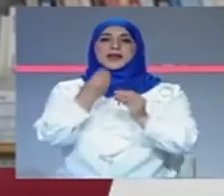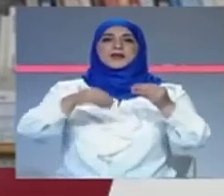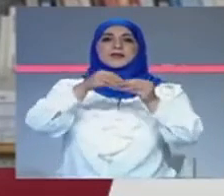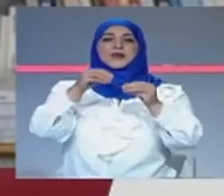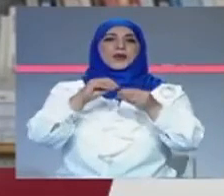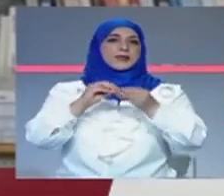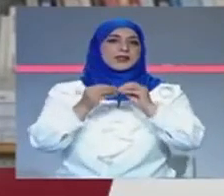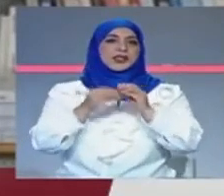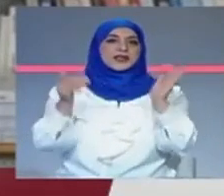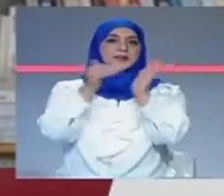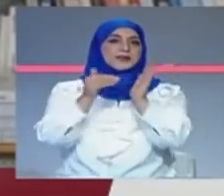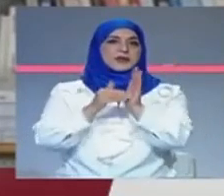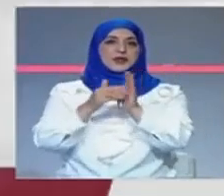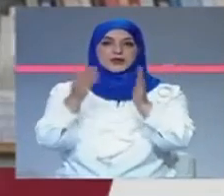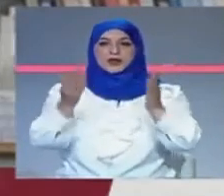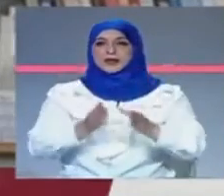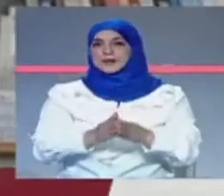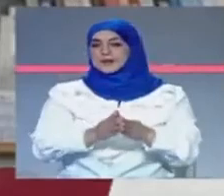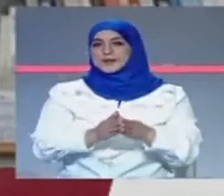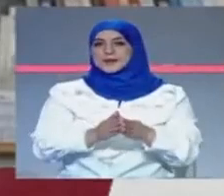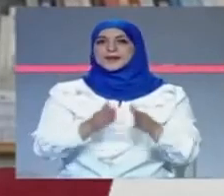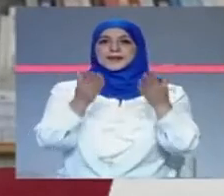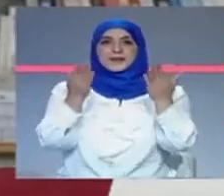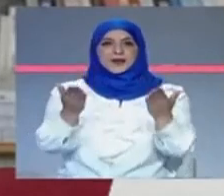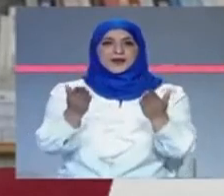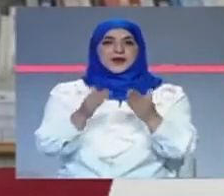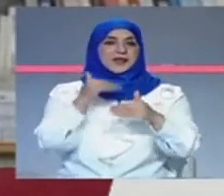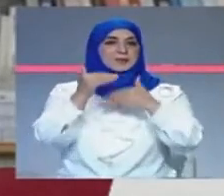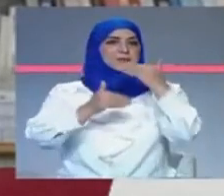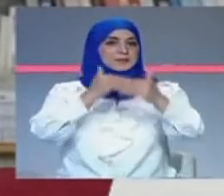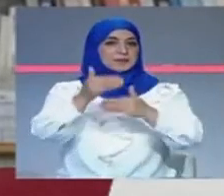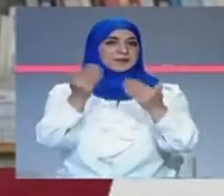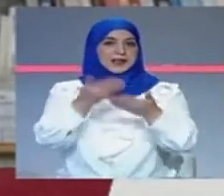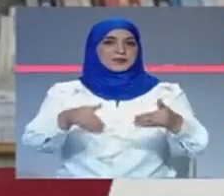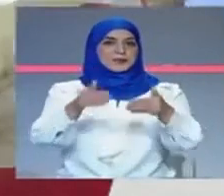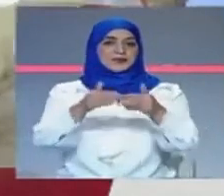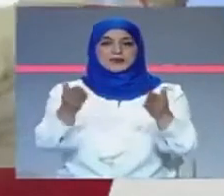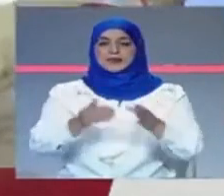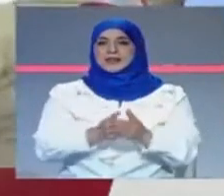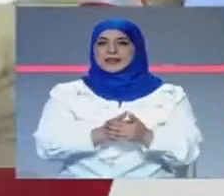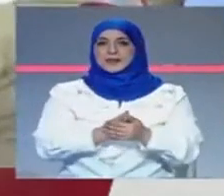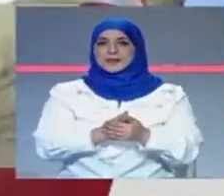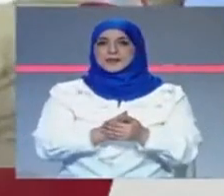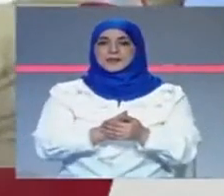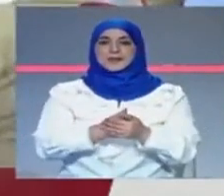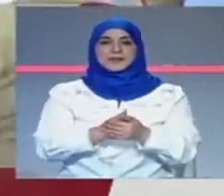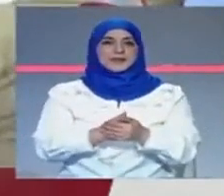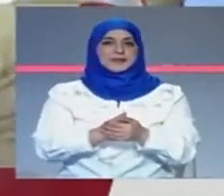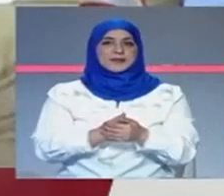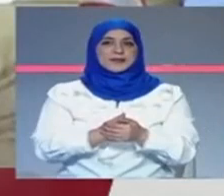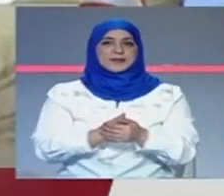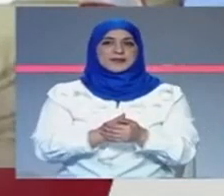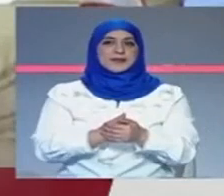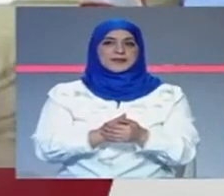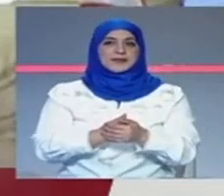الازمه الاقتصاديه والاجتماعيه وهذا الى خمسه وعشرين الديمقراطيه هي رديفه